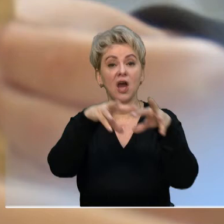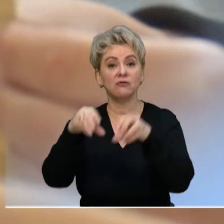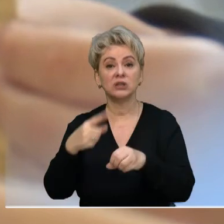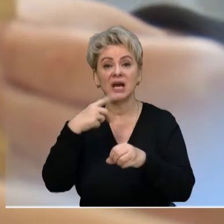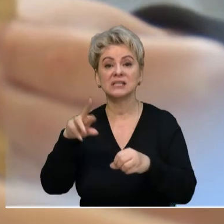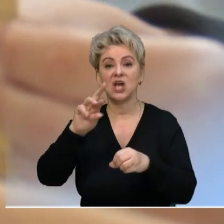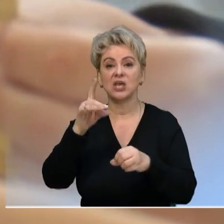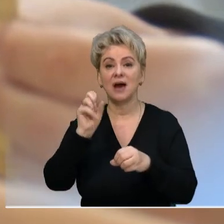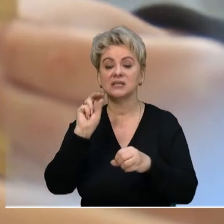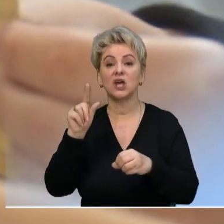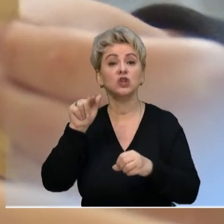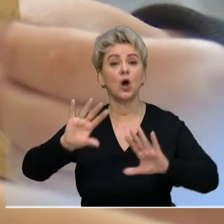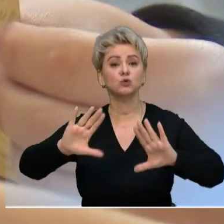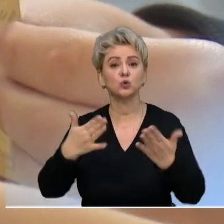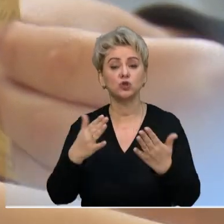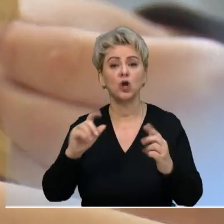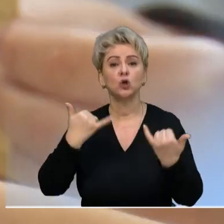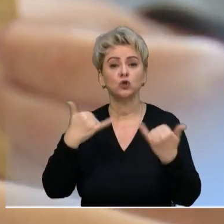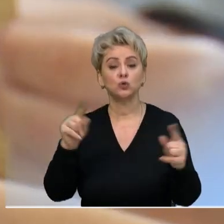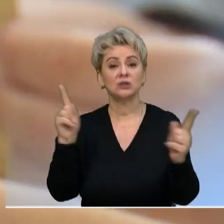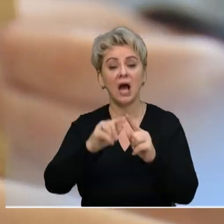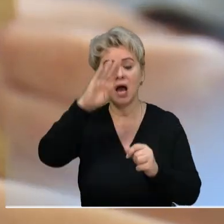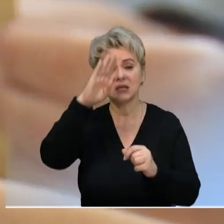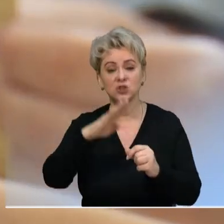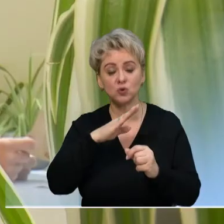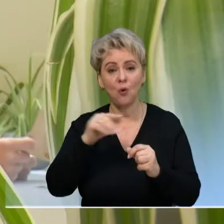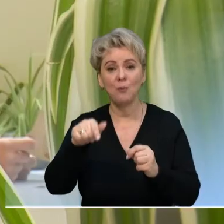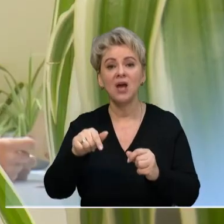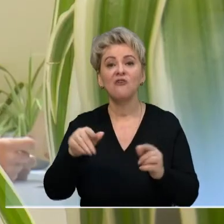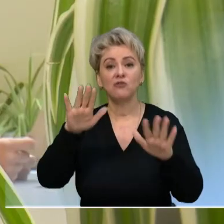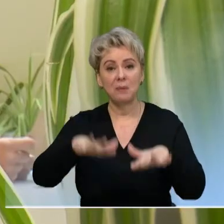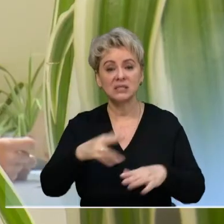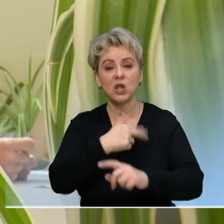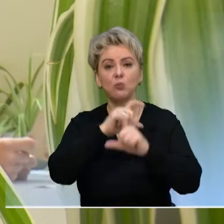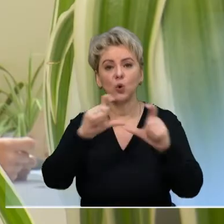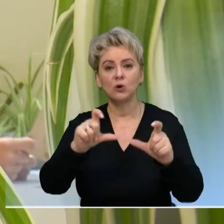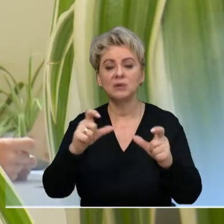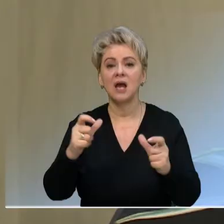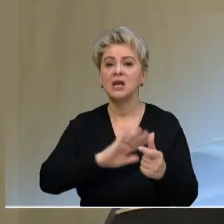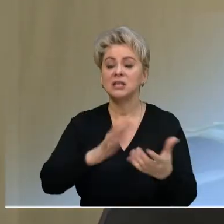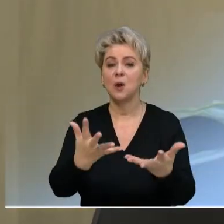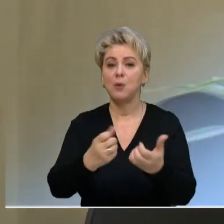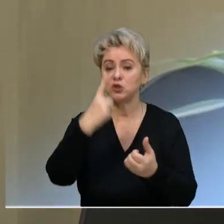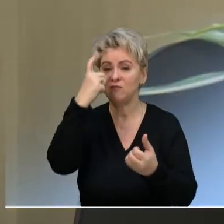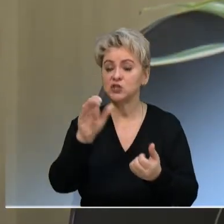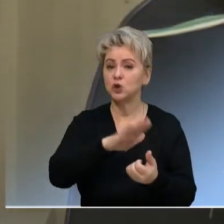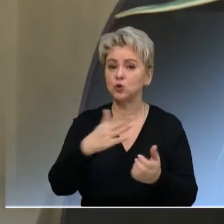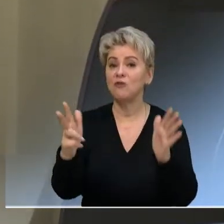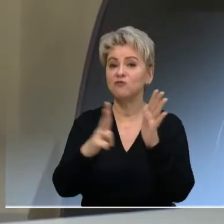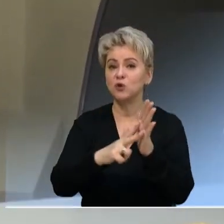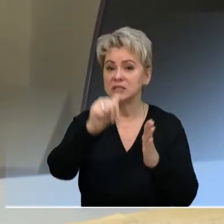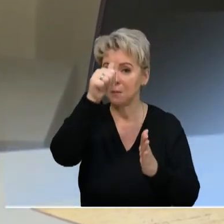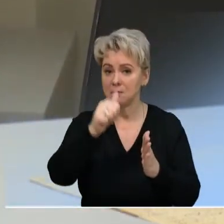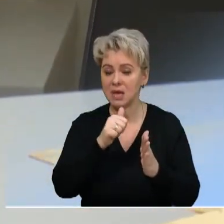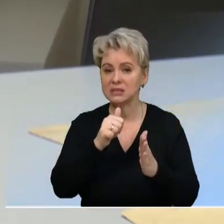в Красноярск, и там случается чудо-встреча с отцом-фронтовиком в местном госпитале. Не получали вестей друг от друга 8